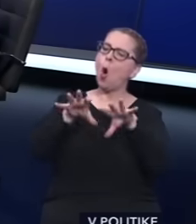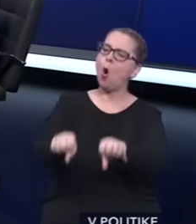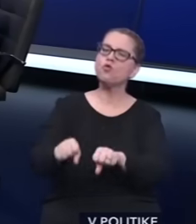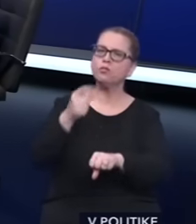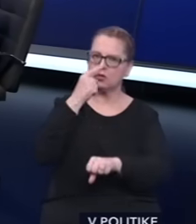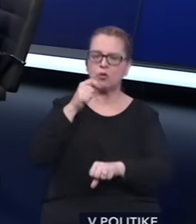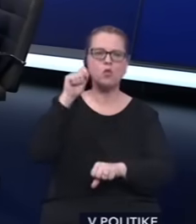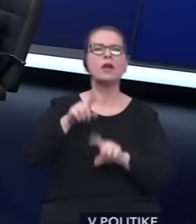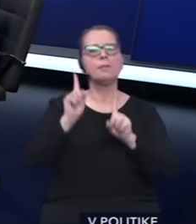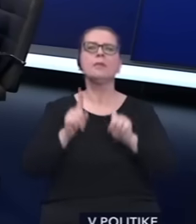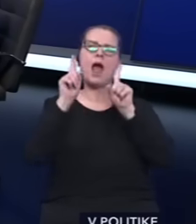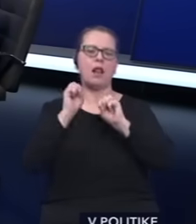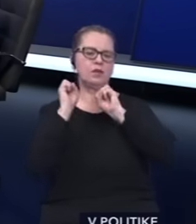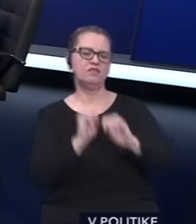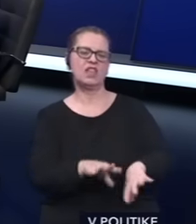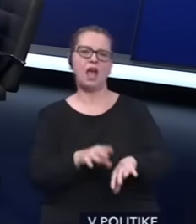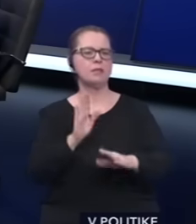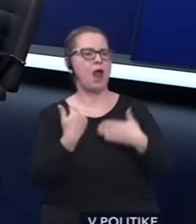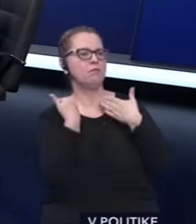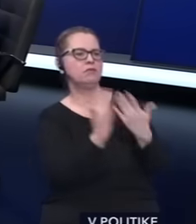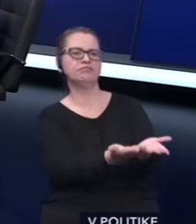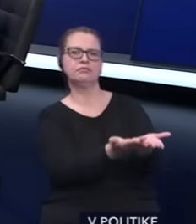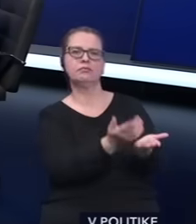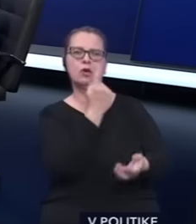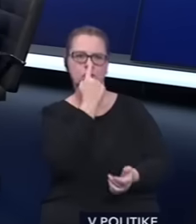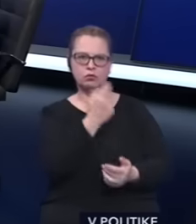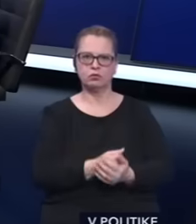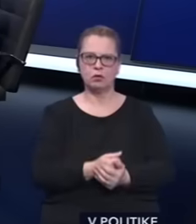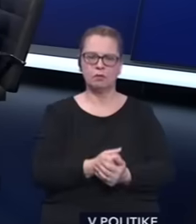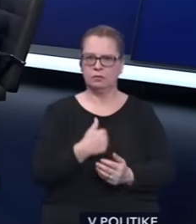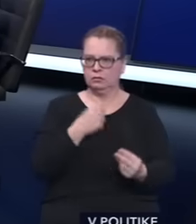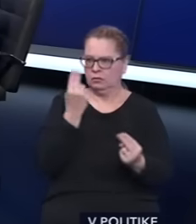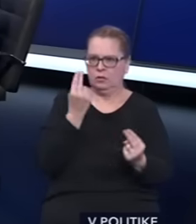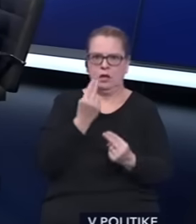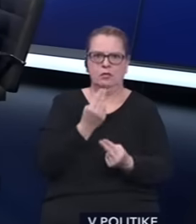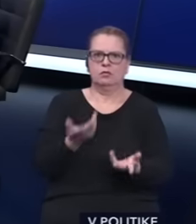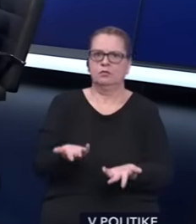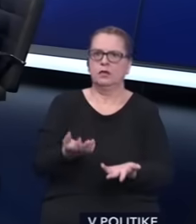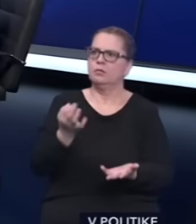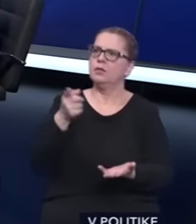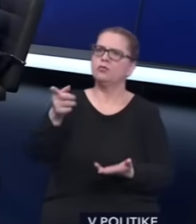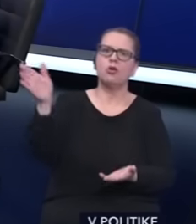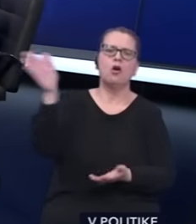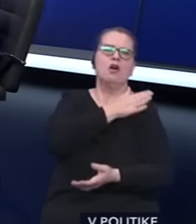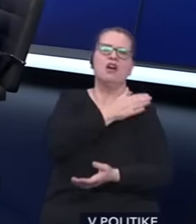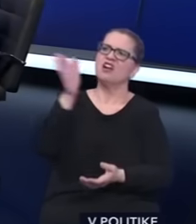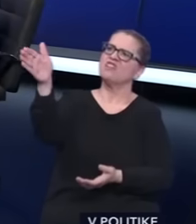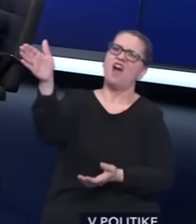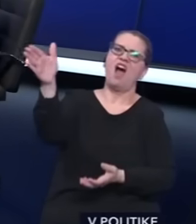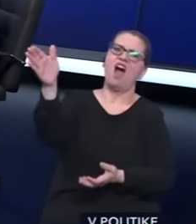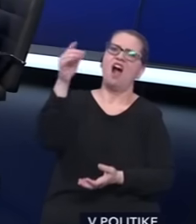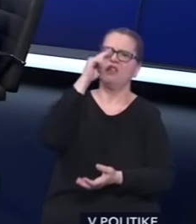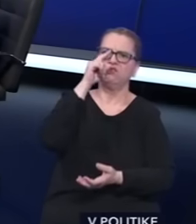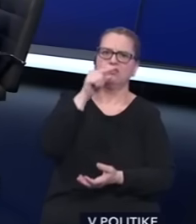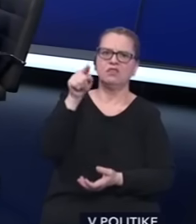ich mala vzdať a mala by ich dať Rusku, tak ja nerozumiem, že prečo na jednej strane takýmto spôsobom chválite Putina a toto sa vám páči,